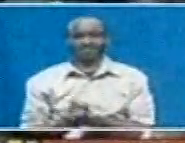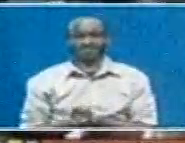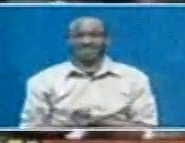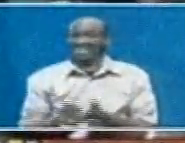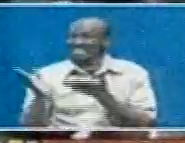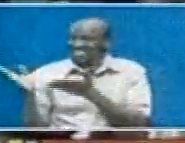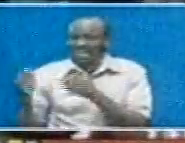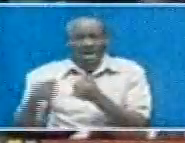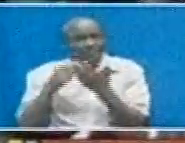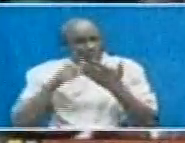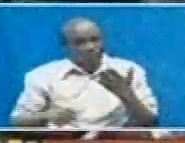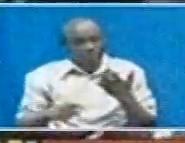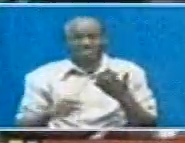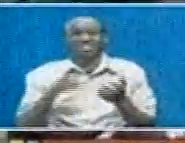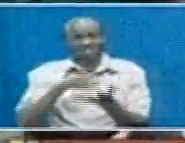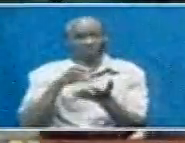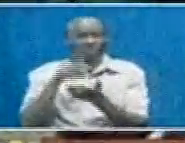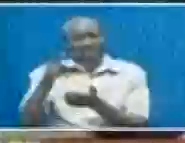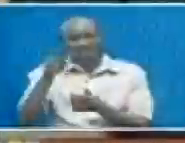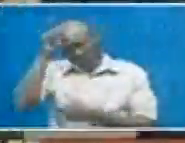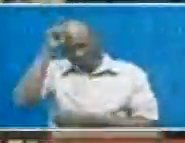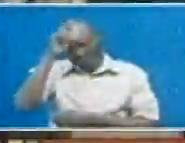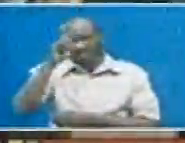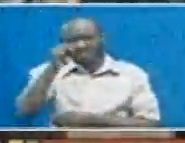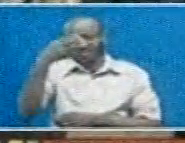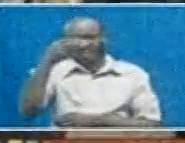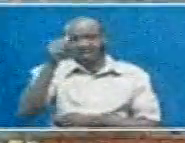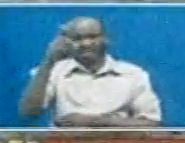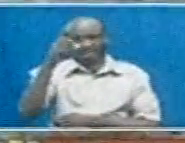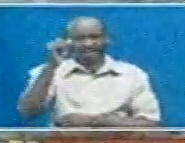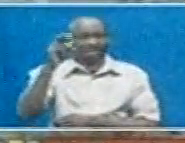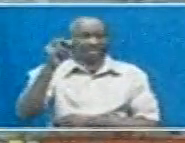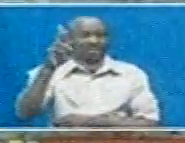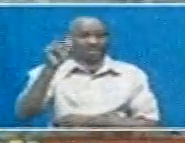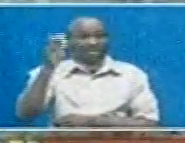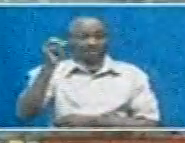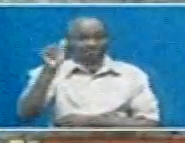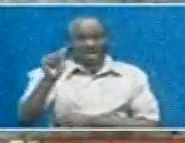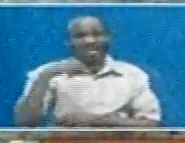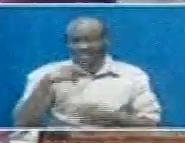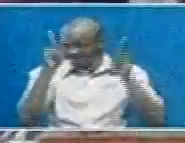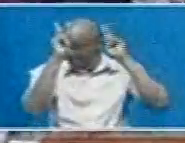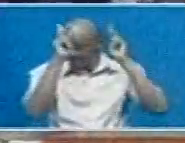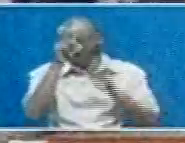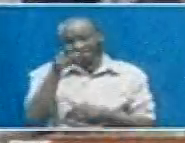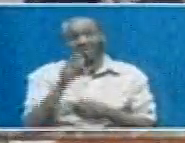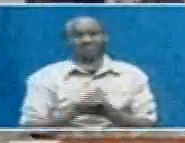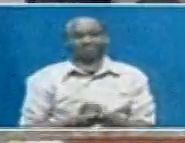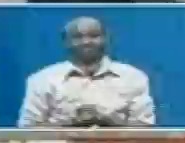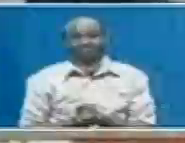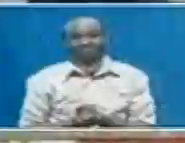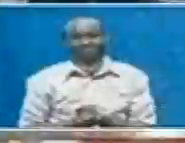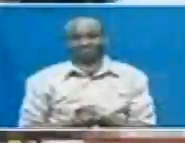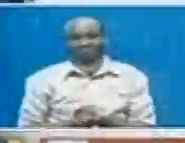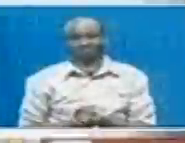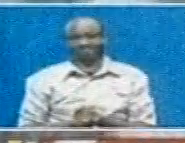Hivi ndivyo hali ilivyokuwa katika kijiji cha Shanderema, kata ya Kambiri, kaunti ya Kakamega.